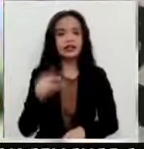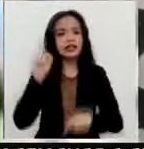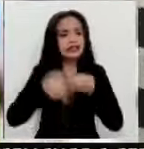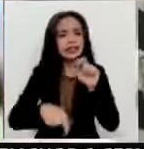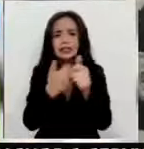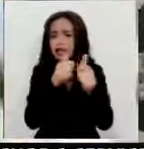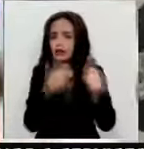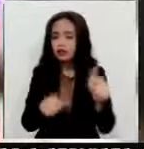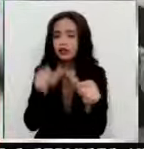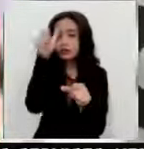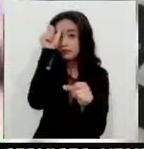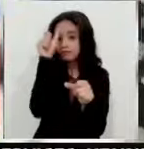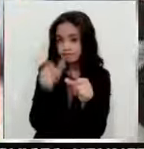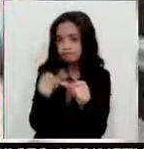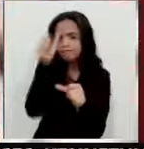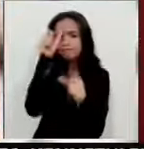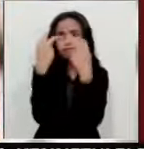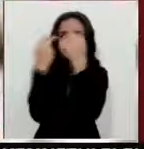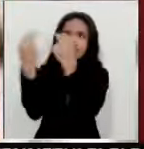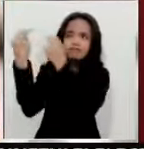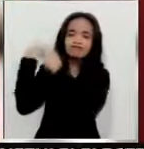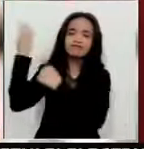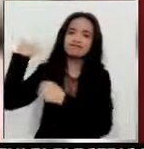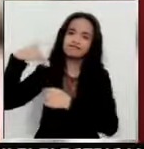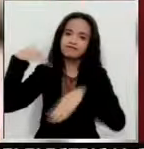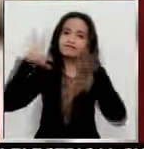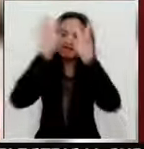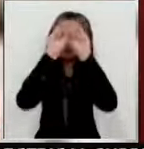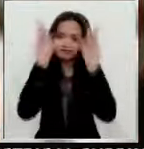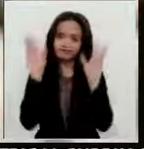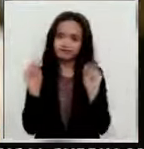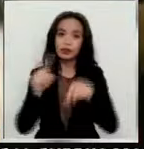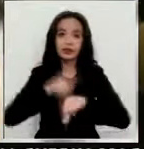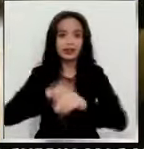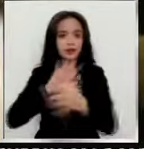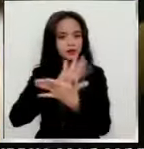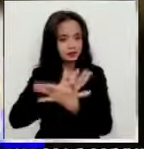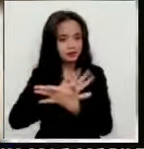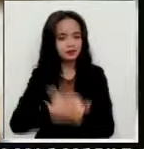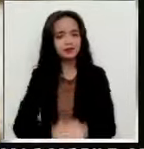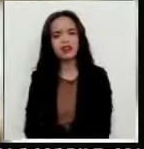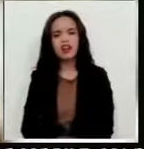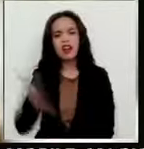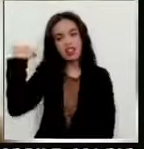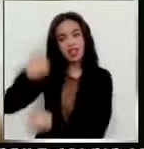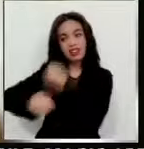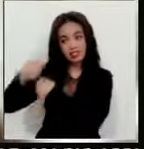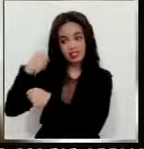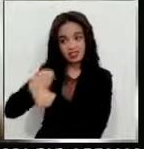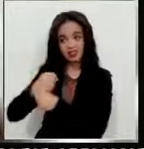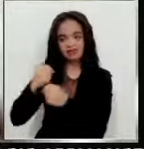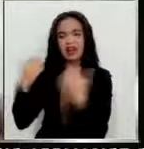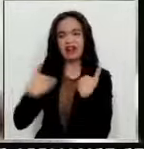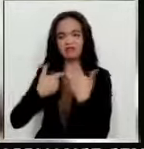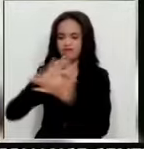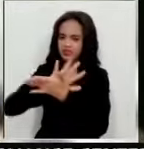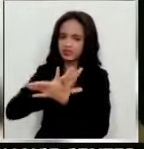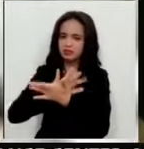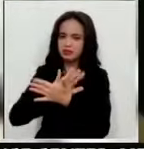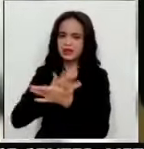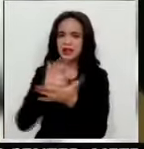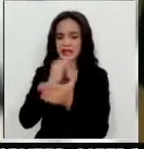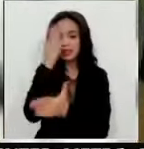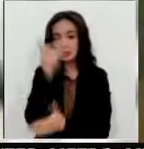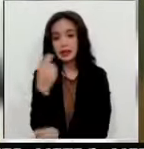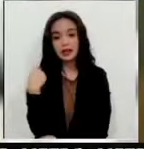maalala yung ilang nagdaang Pasko sa panahon ng pandemya. Last year po kasi may pandemic po, kaya Kami po,